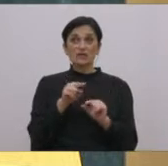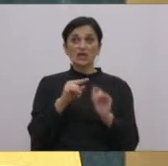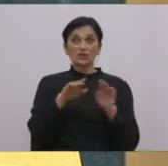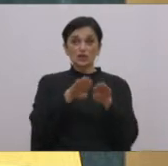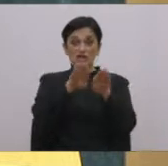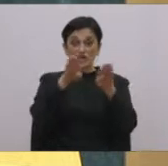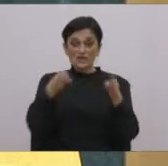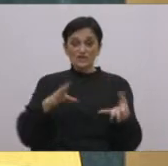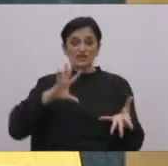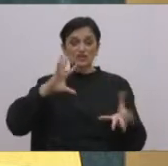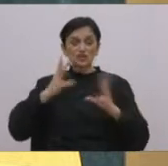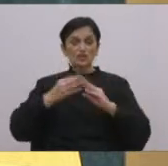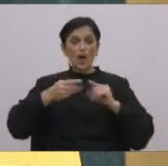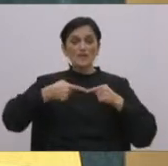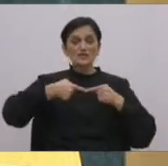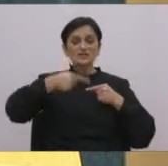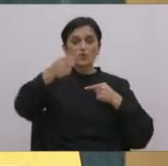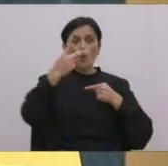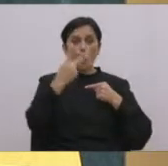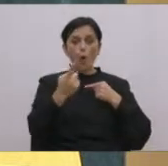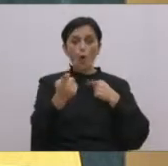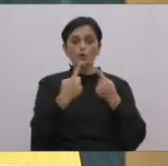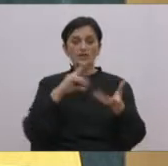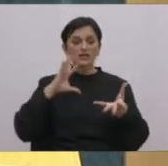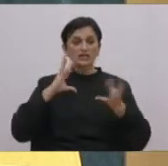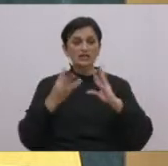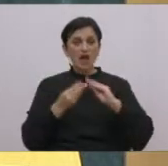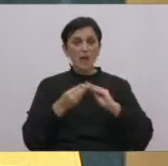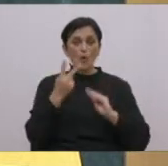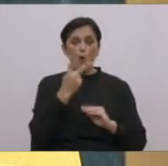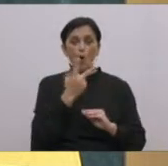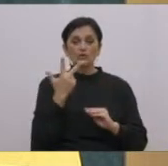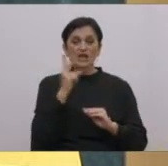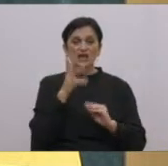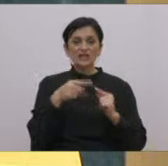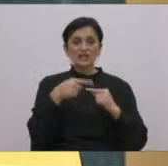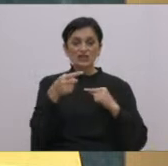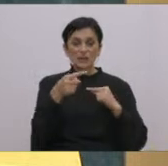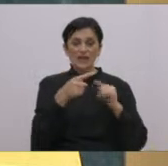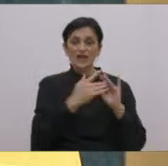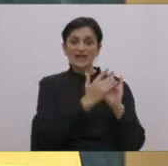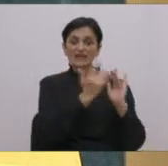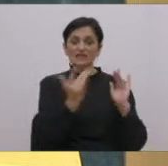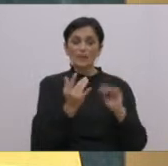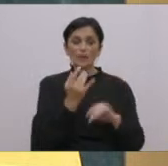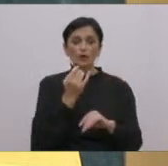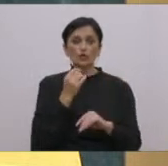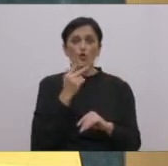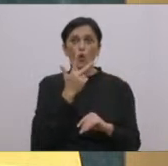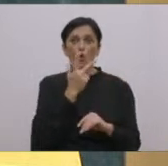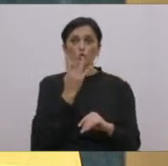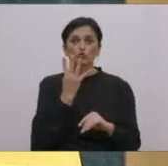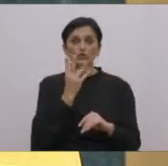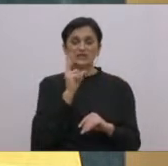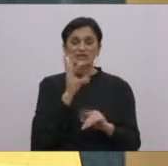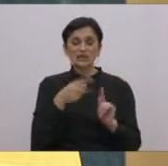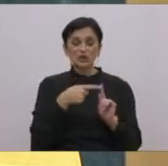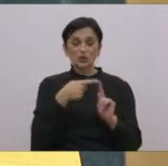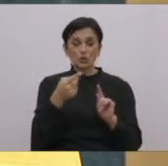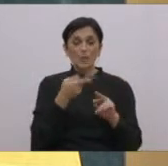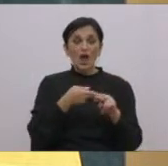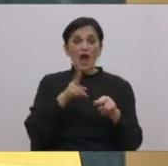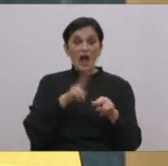გვირაბების ჯამური სიგრძე ორივე მიმართულების დაჯამებით 23 კილომეტრია, ხოლო ხიდების 14 კილომეტრი. შესაბამისად, სწორედ ეს არის